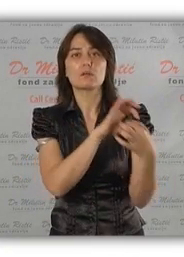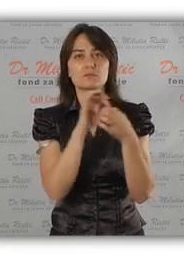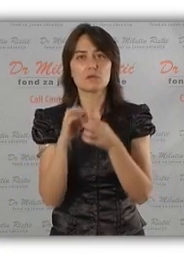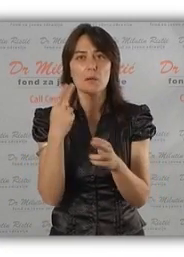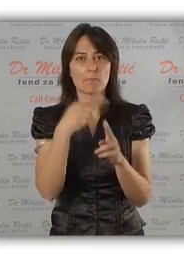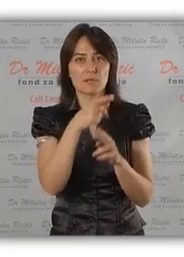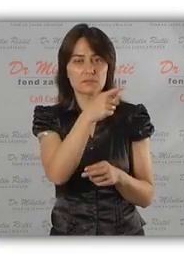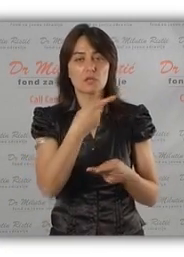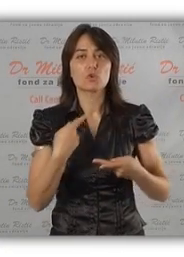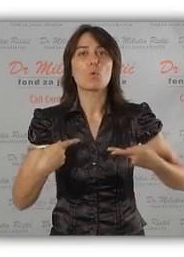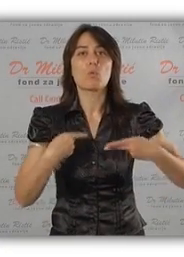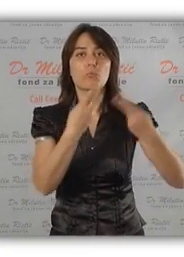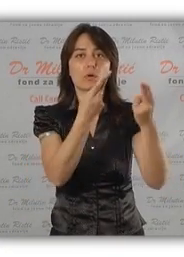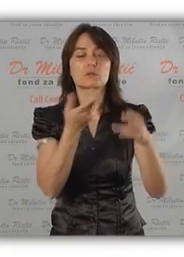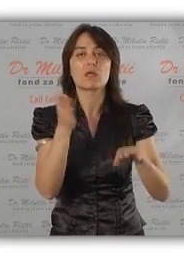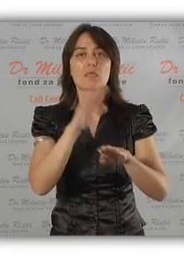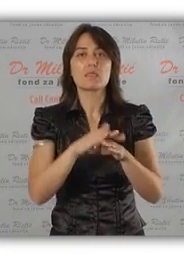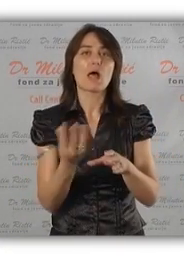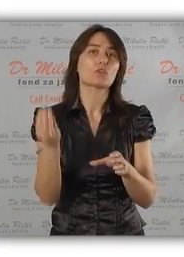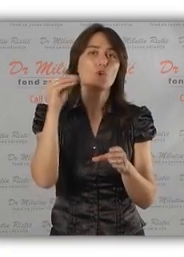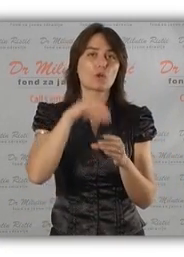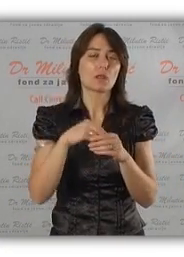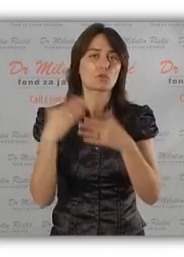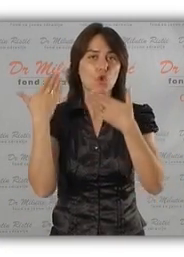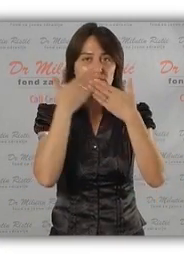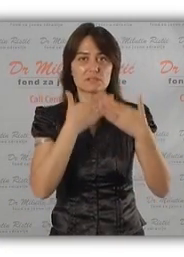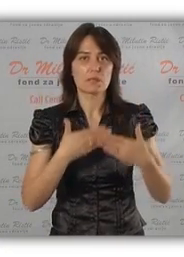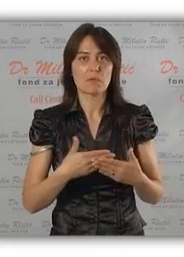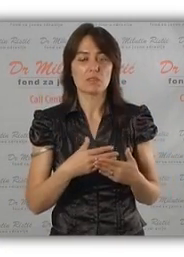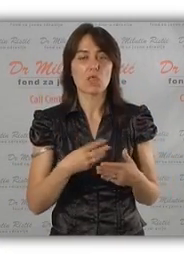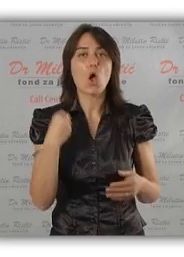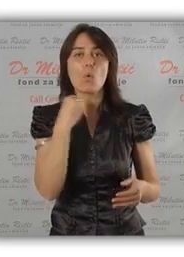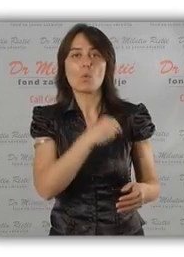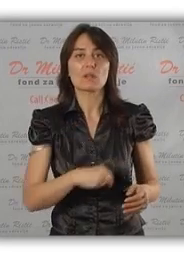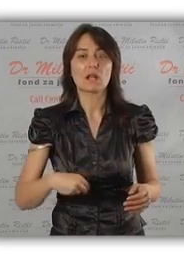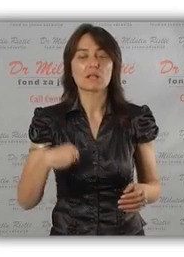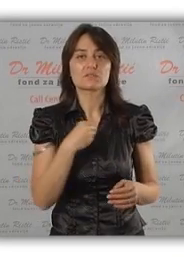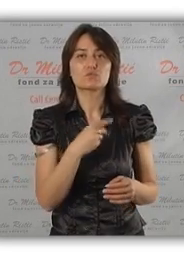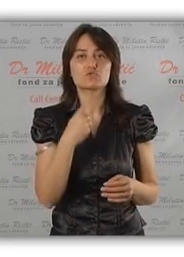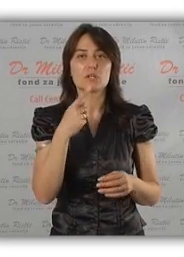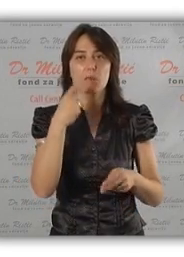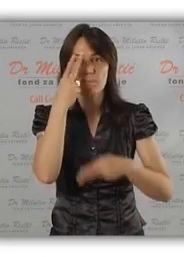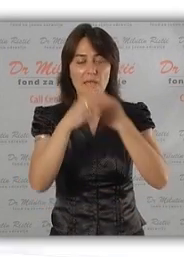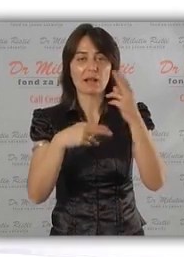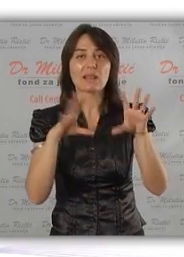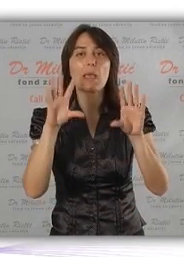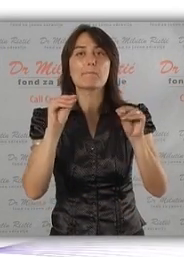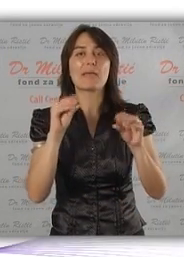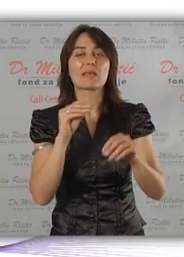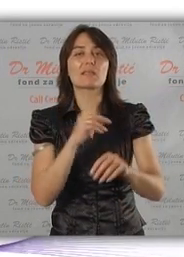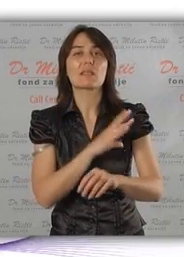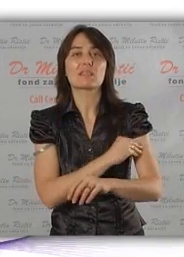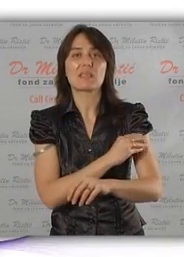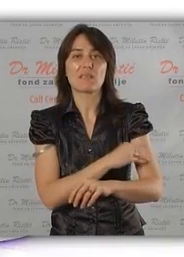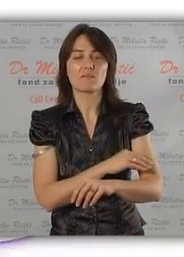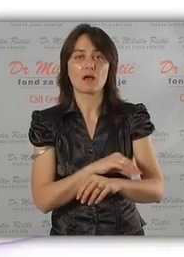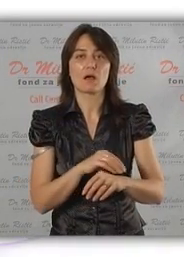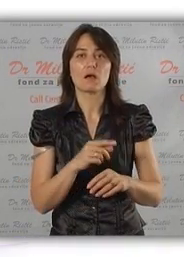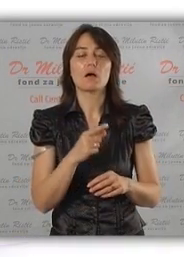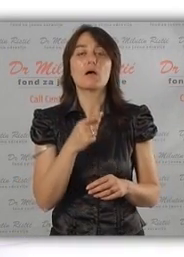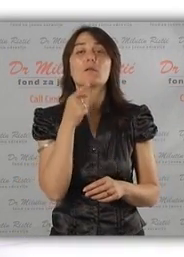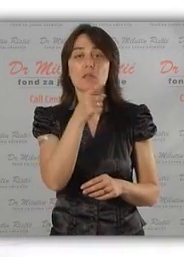pregleda kliničkog najčešće se pacijent uputi na dodatno snimanje i to ultrazvučnim pregledom mekih